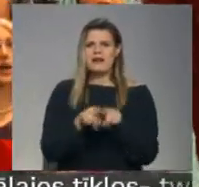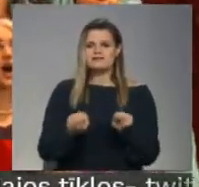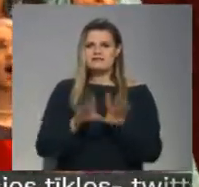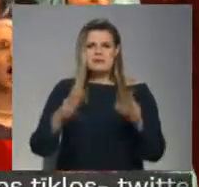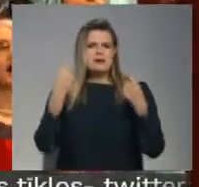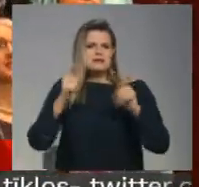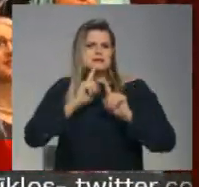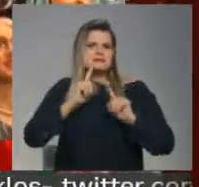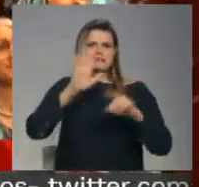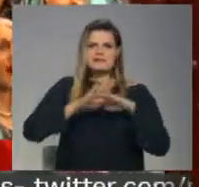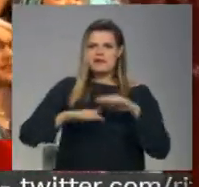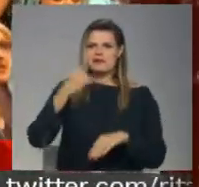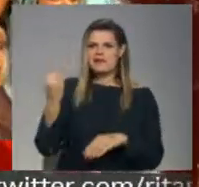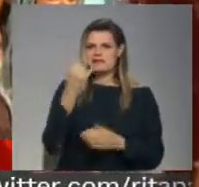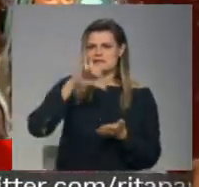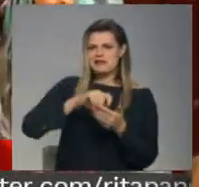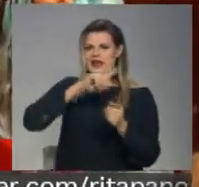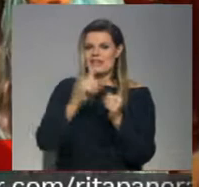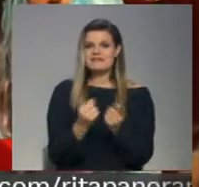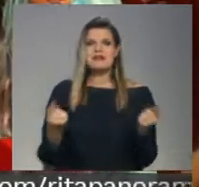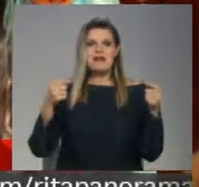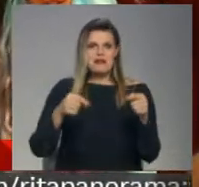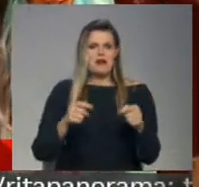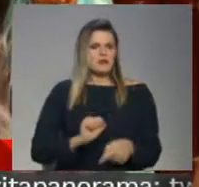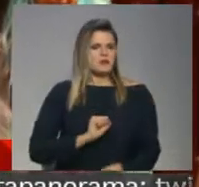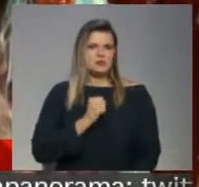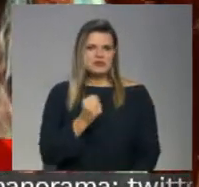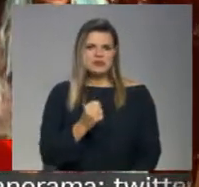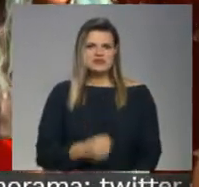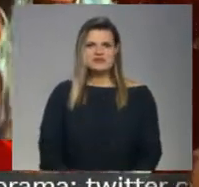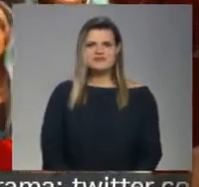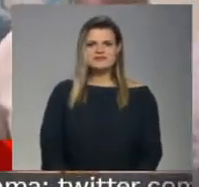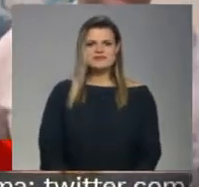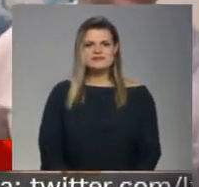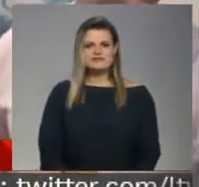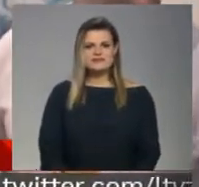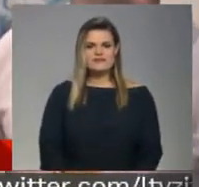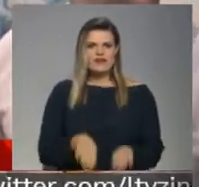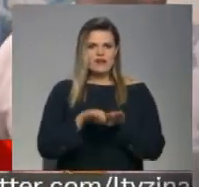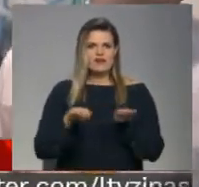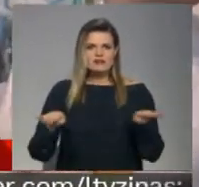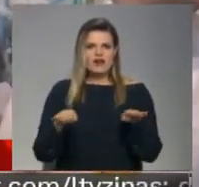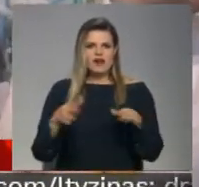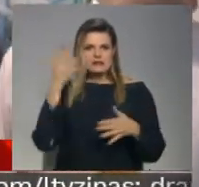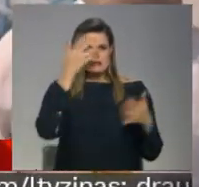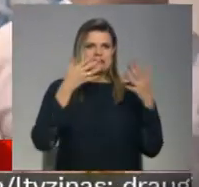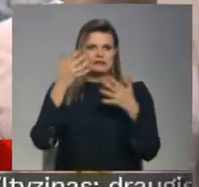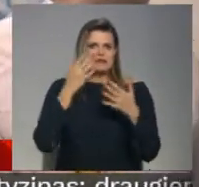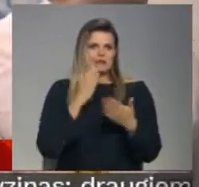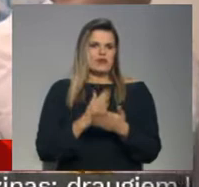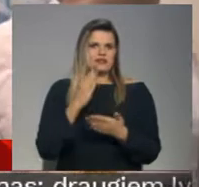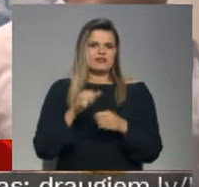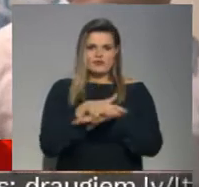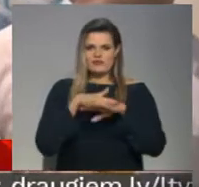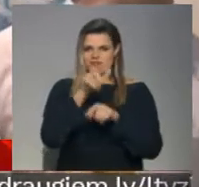izveidot kvalitatīvu priekšnesumu īsā laikā esot liels izaicinājums. Katovis Mulsums darīs savējo, noteikti